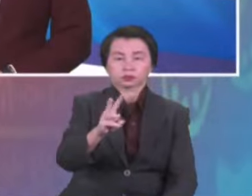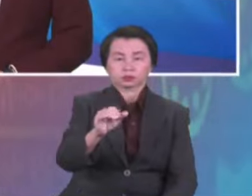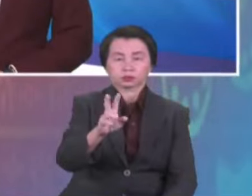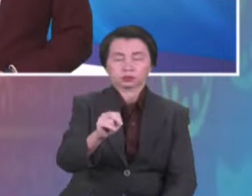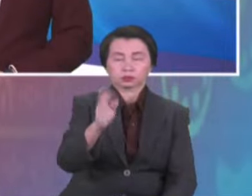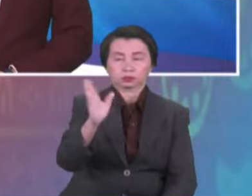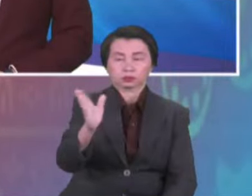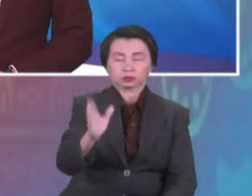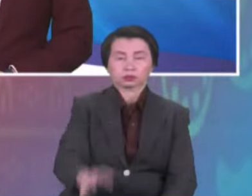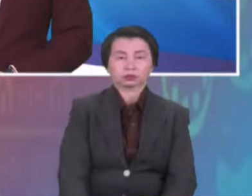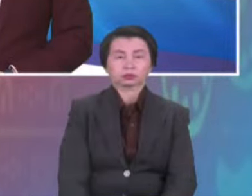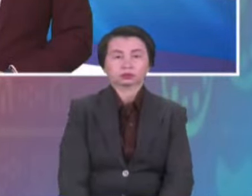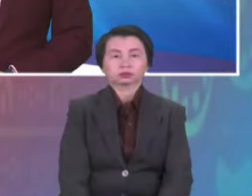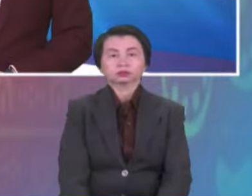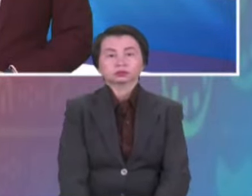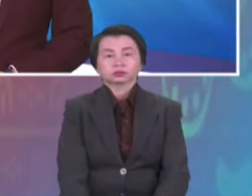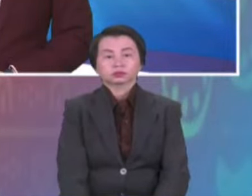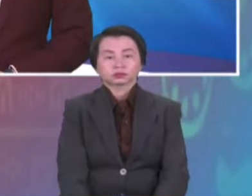Kinabalu. Silakan Edwin.